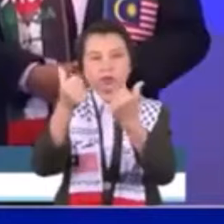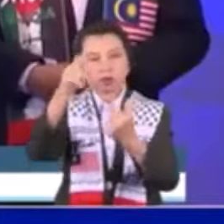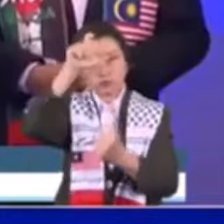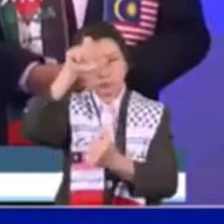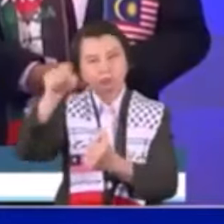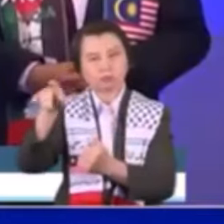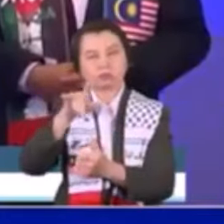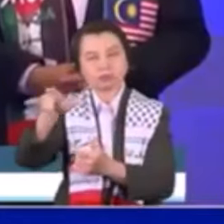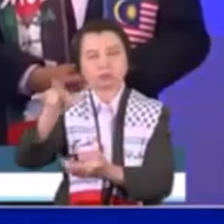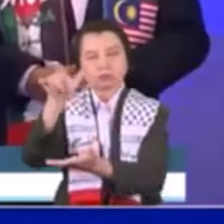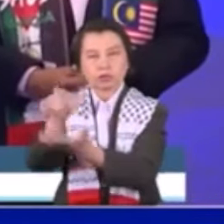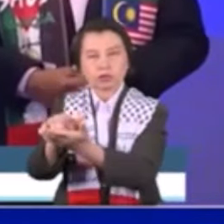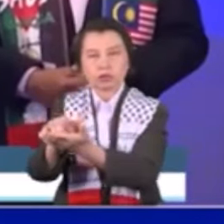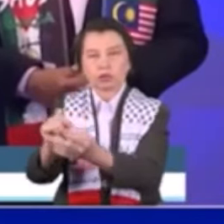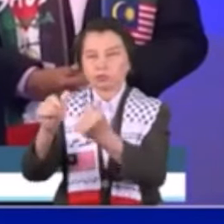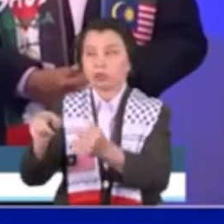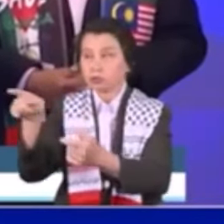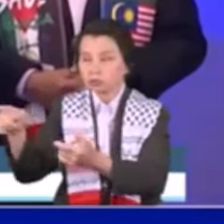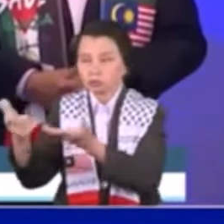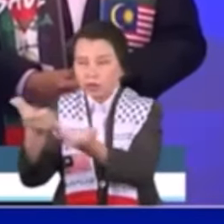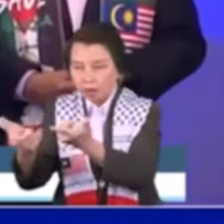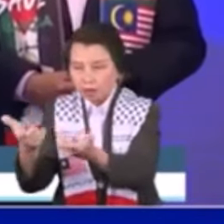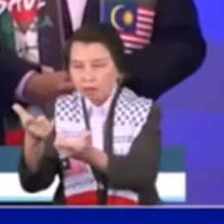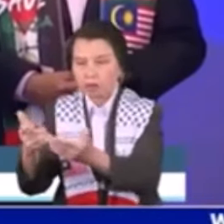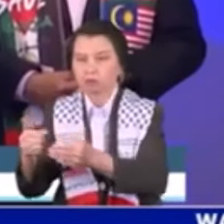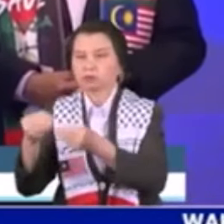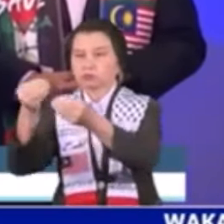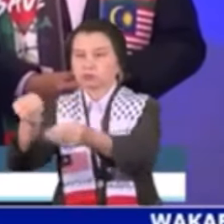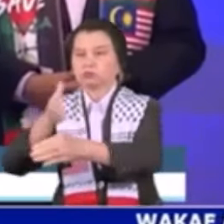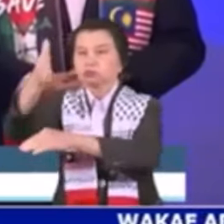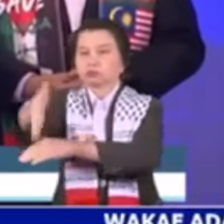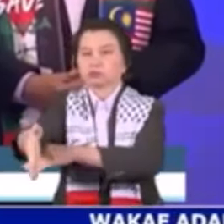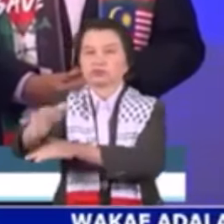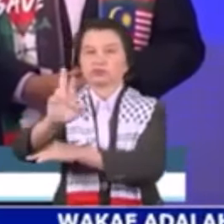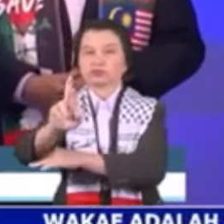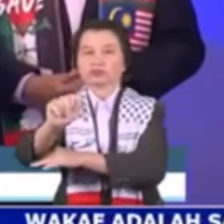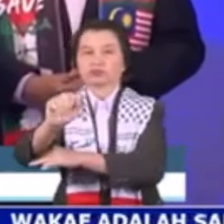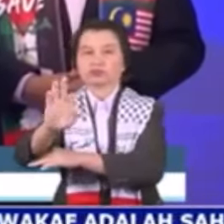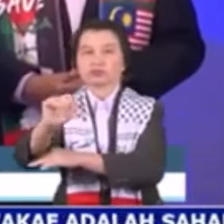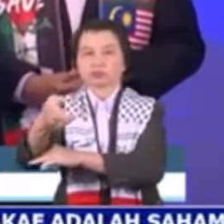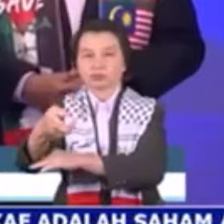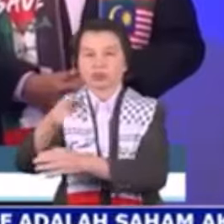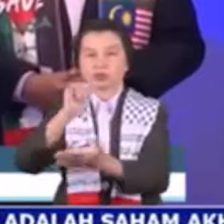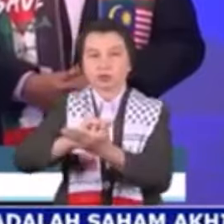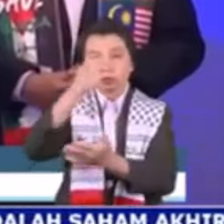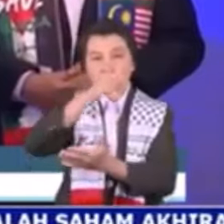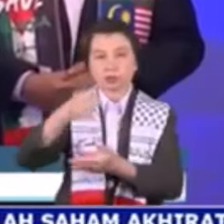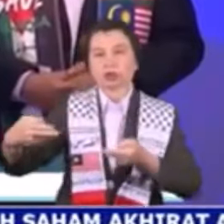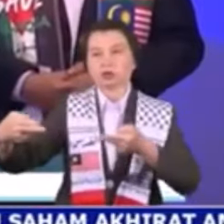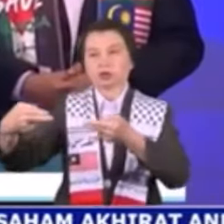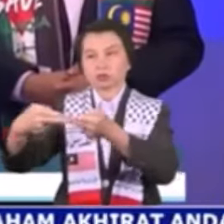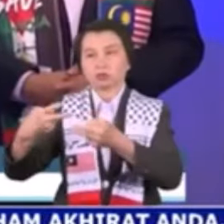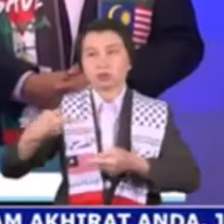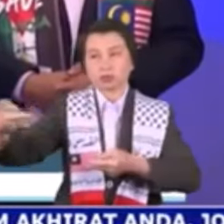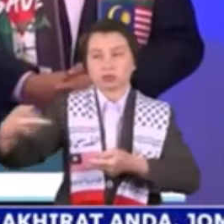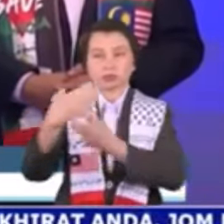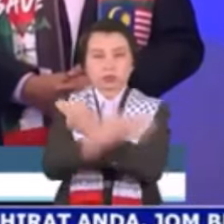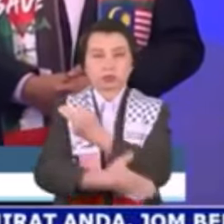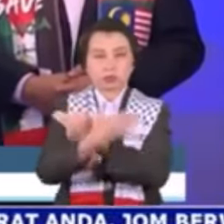layanan dan dapat menyeberang sempadan. Sebab itu saya katakan hubungan dua hal itu perlu.